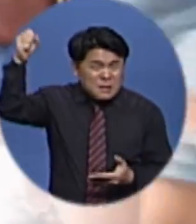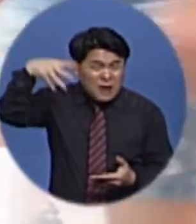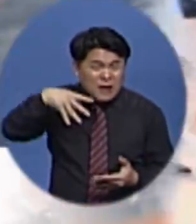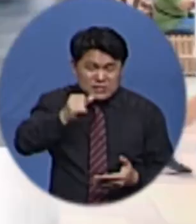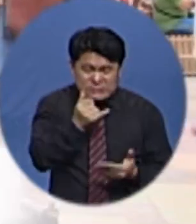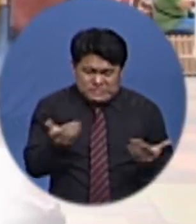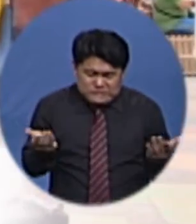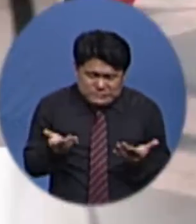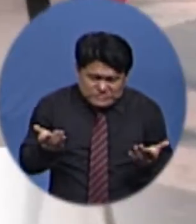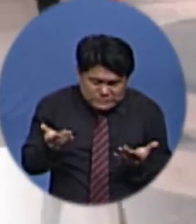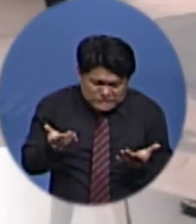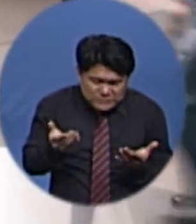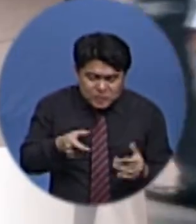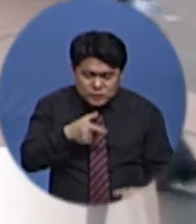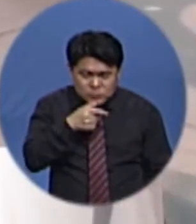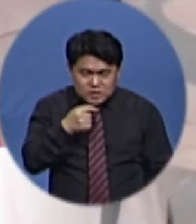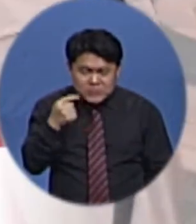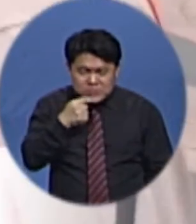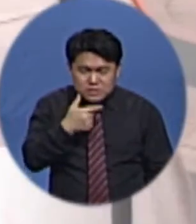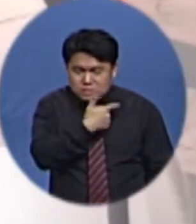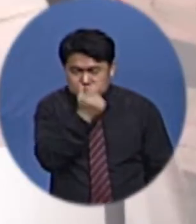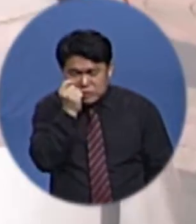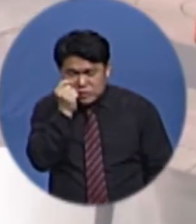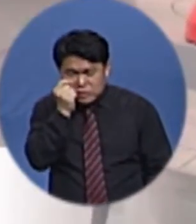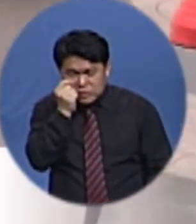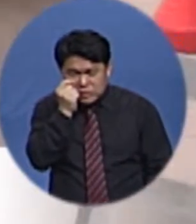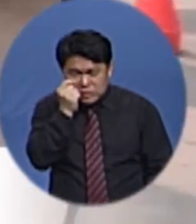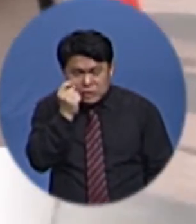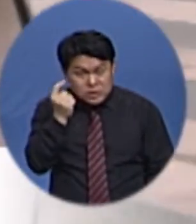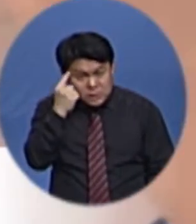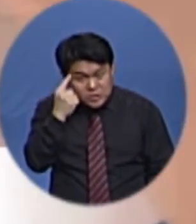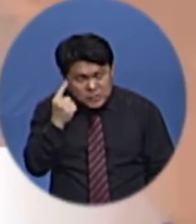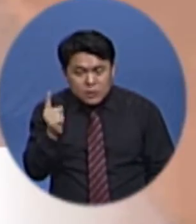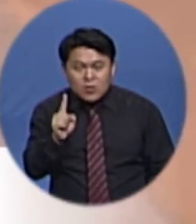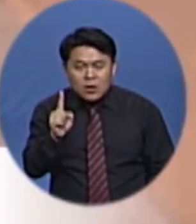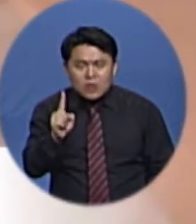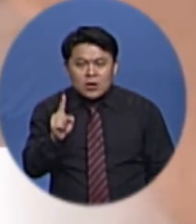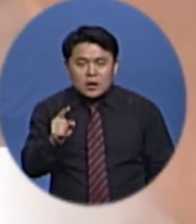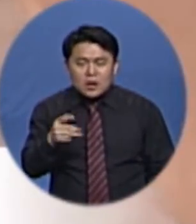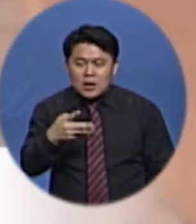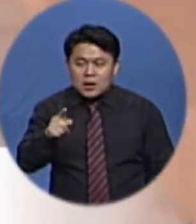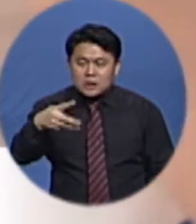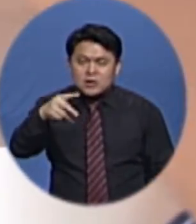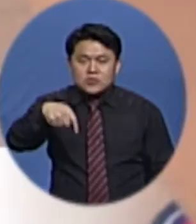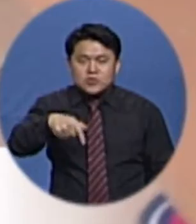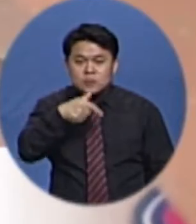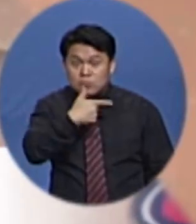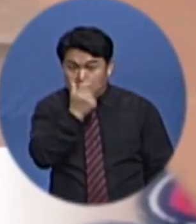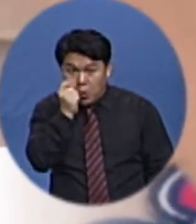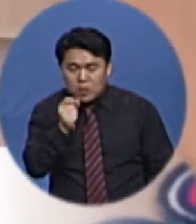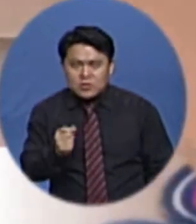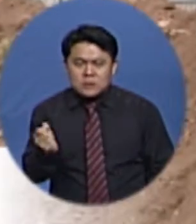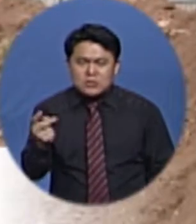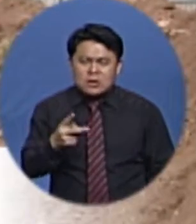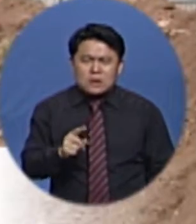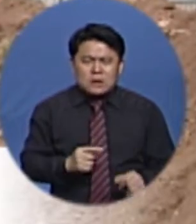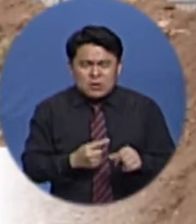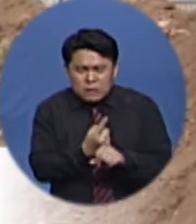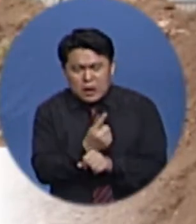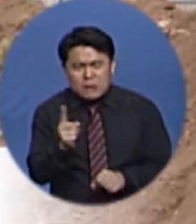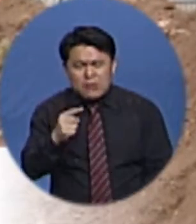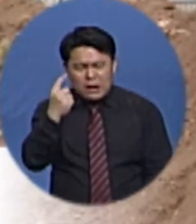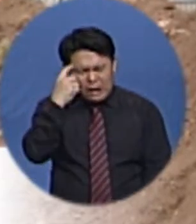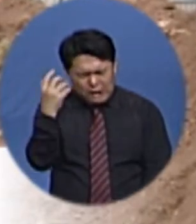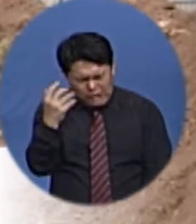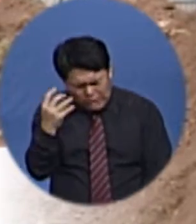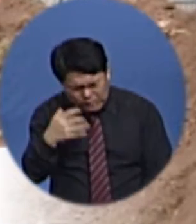본인들이 수분과 염분이 부족하다고 이제 발생하는 증상으로는 가장 가벼운 건 탈수일 텐데요. 그거 말고 이제 빈맥 외에 뭐